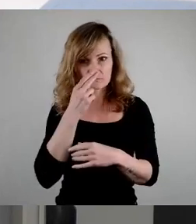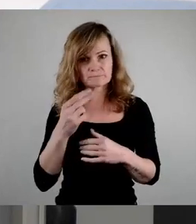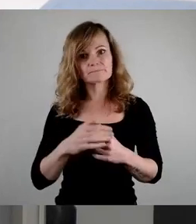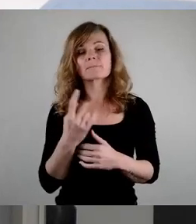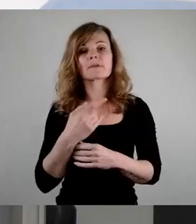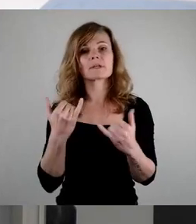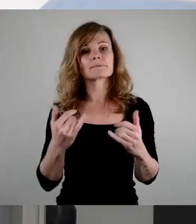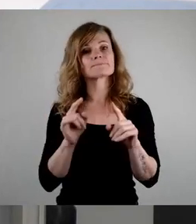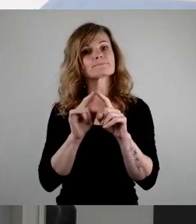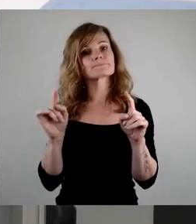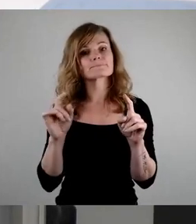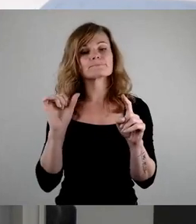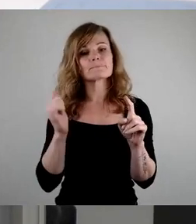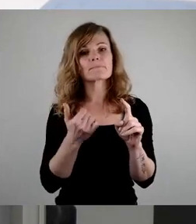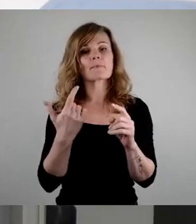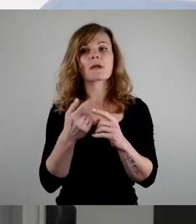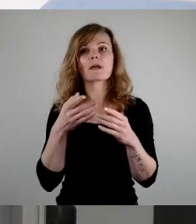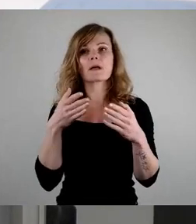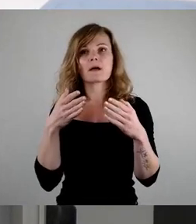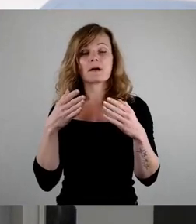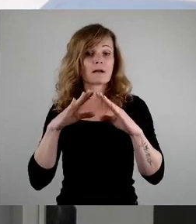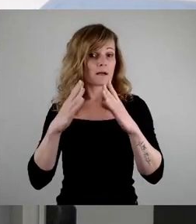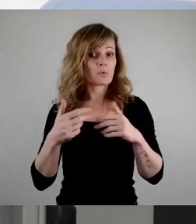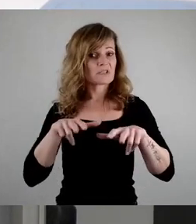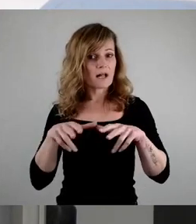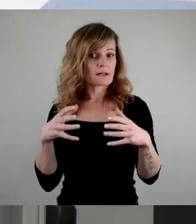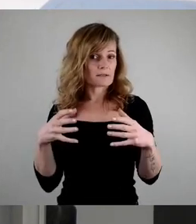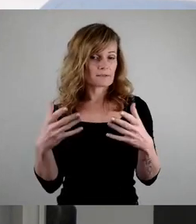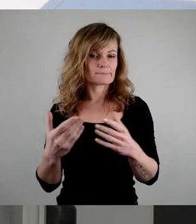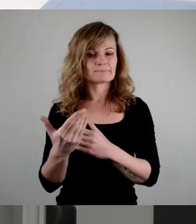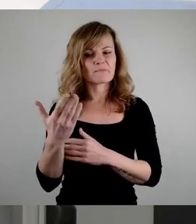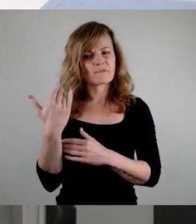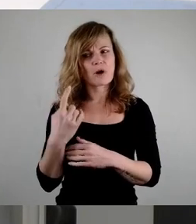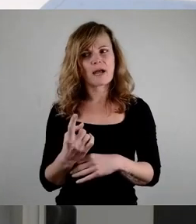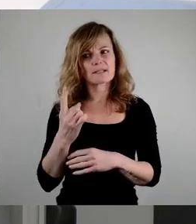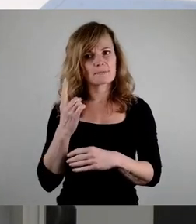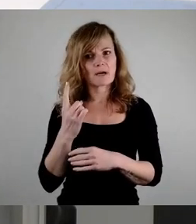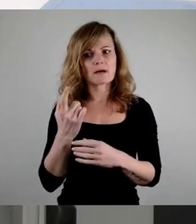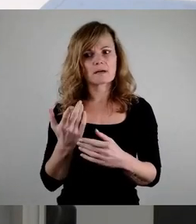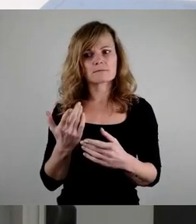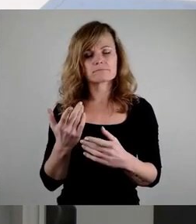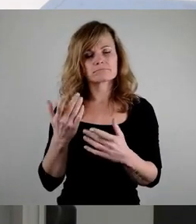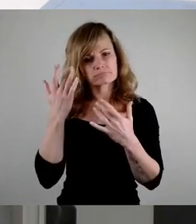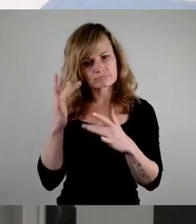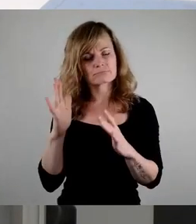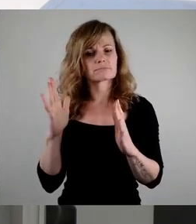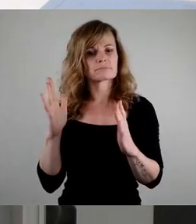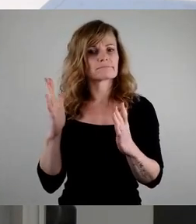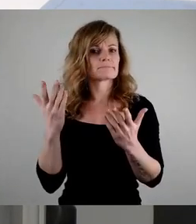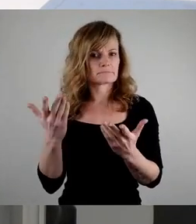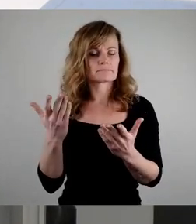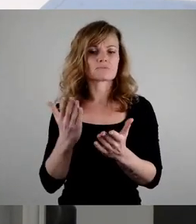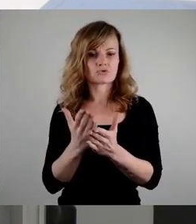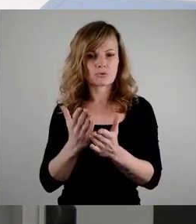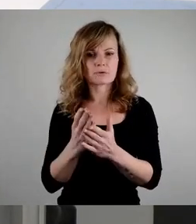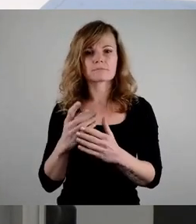beschäftigen uns wieder mit unserem Haushalt, obwohl er vor einem Jahr verabschiedet worden ist. Und er hat eine Agenda, die nicht